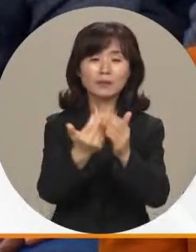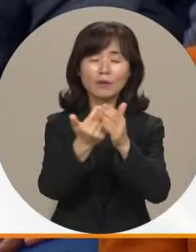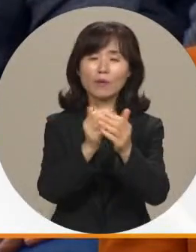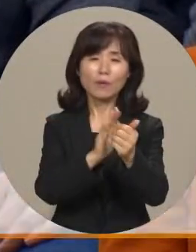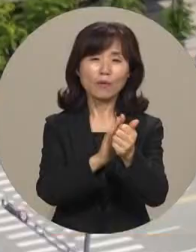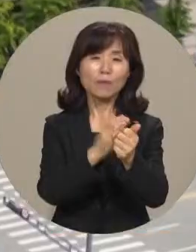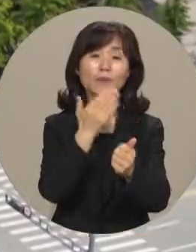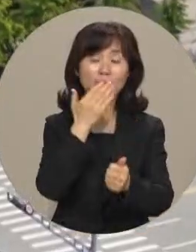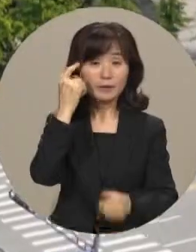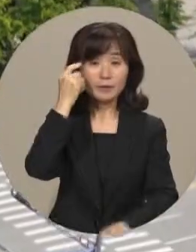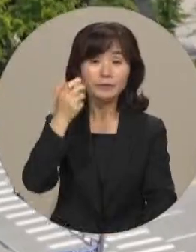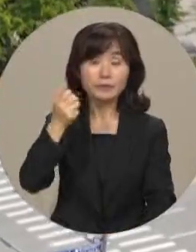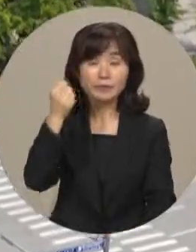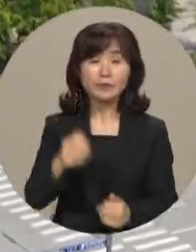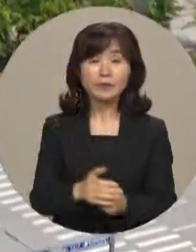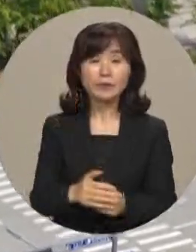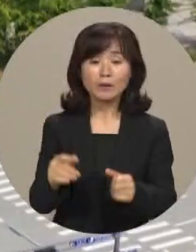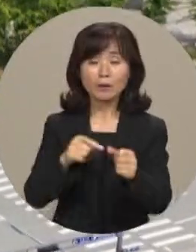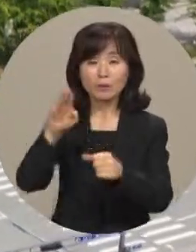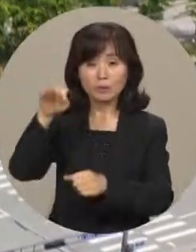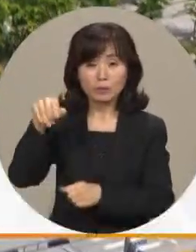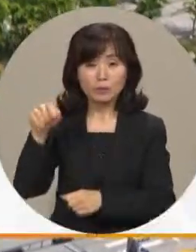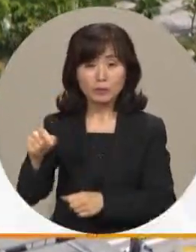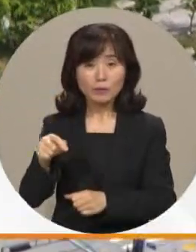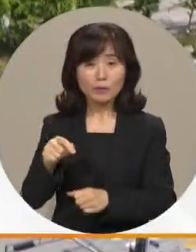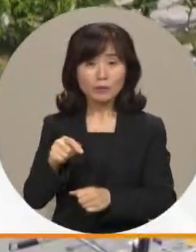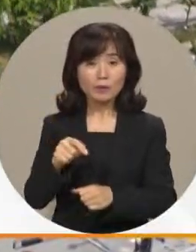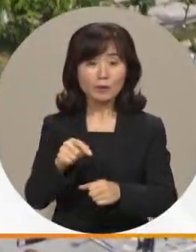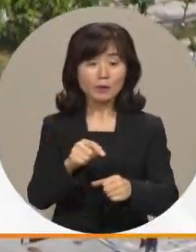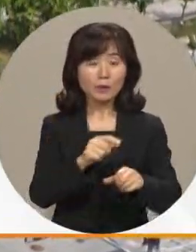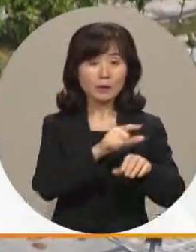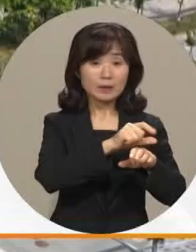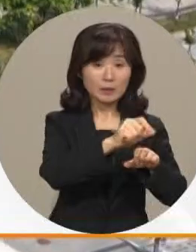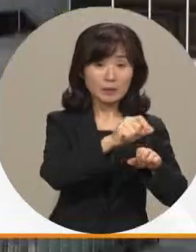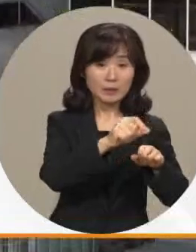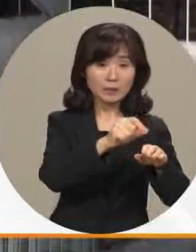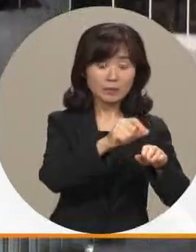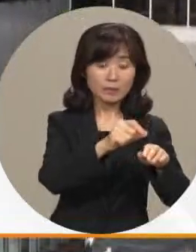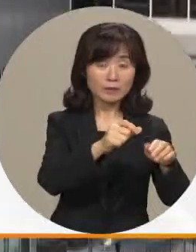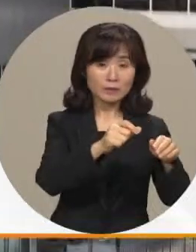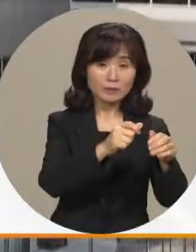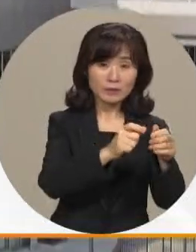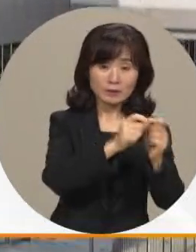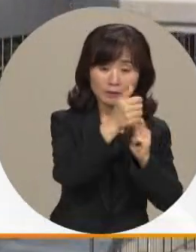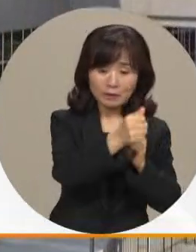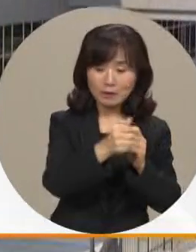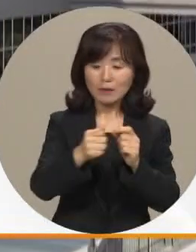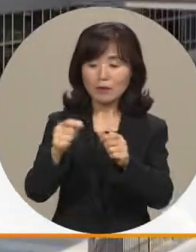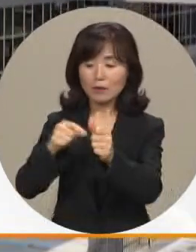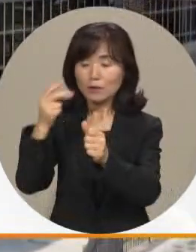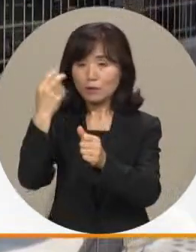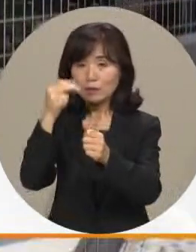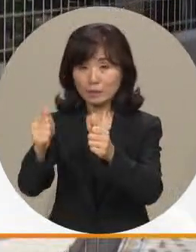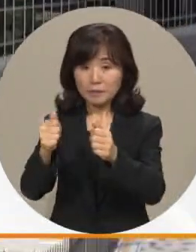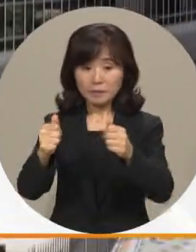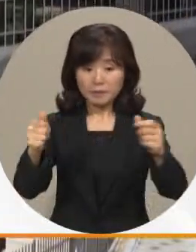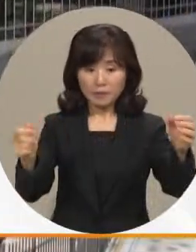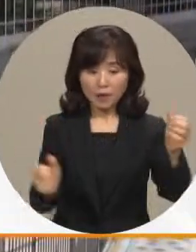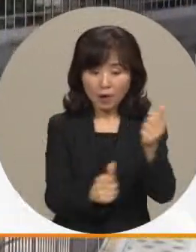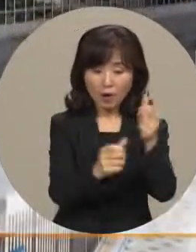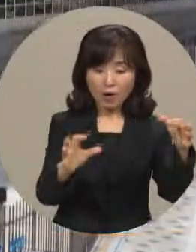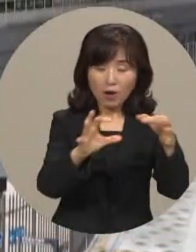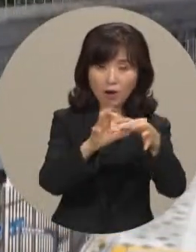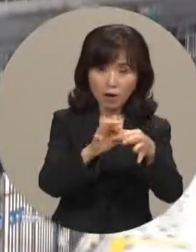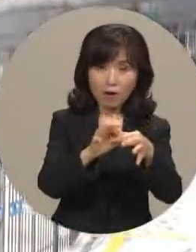않겠나 이어 교육부도 런닝메이트제에 대해 신중 검토하겠다는 의견에서 찬성으로 돌아섰습니다